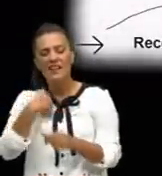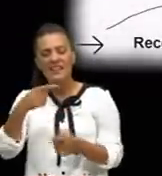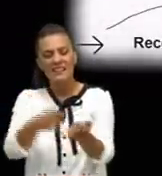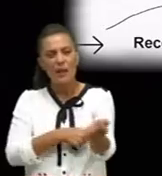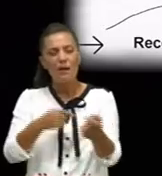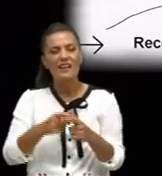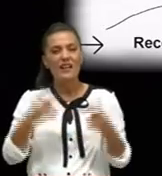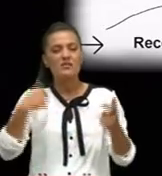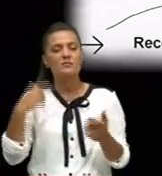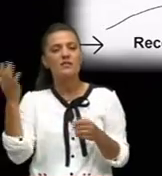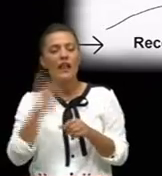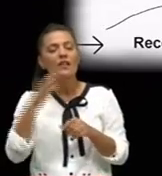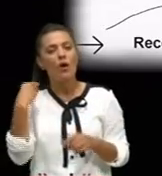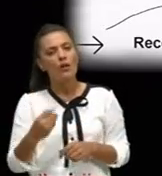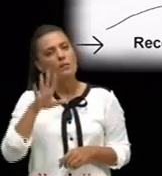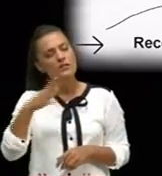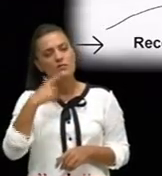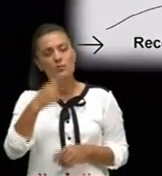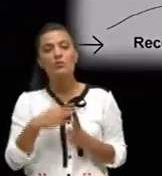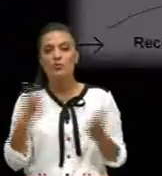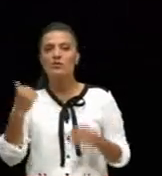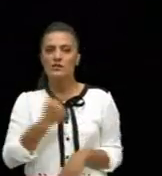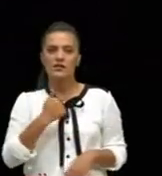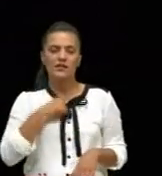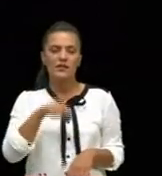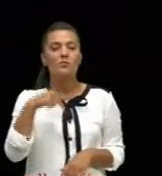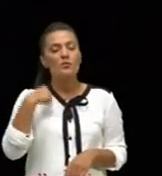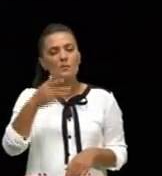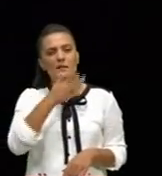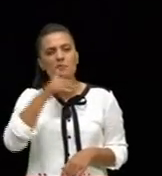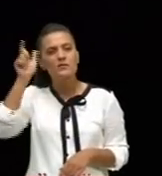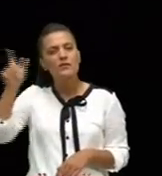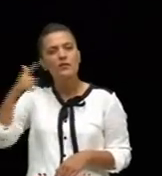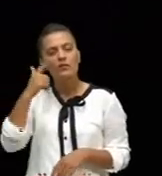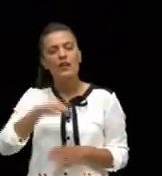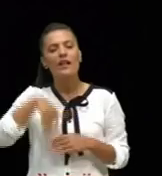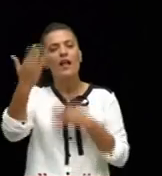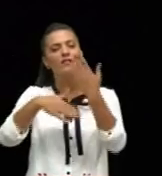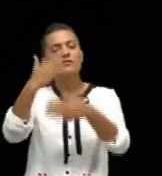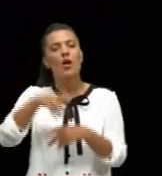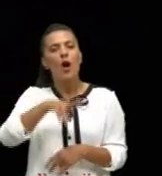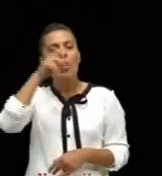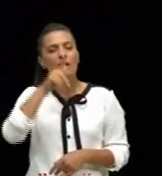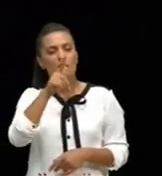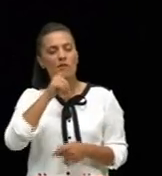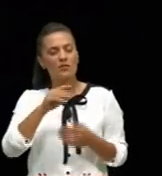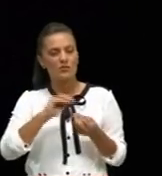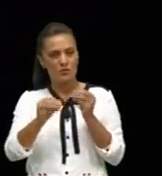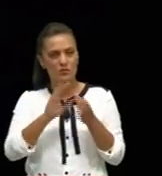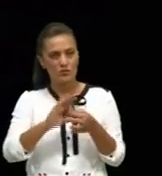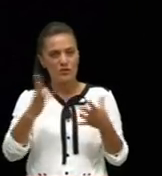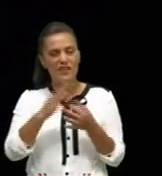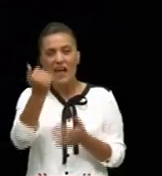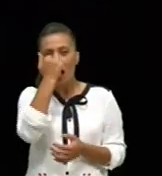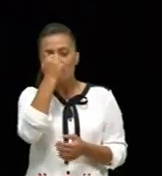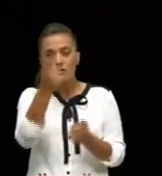gelişimini tetikleyebileceğini söylüyor. Yani büyük sıkıntı. Bu bilimcilere göre gelecekte horlama sorununu çözerek kanserli hücre gelişimi